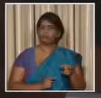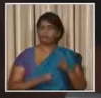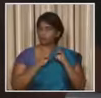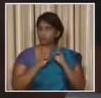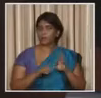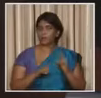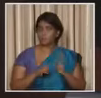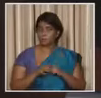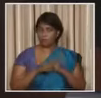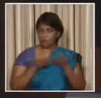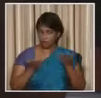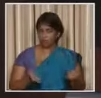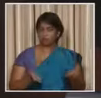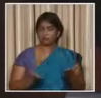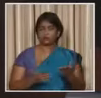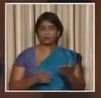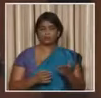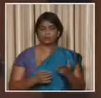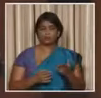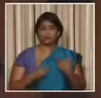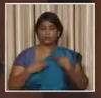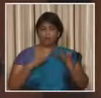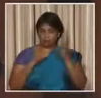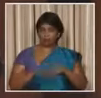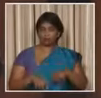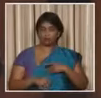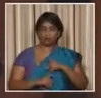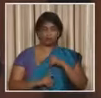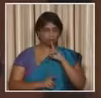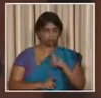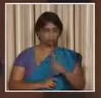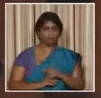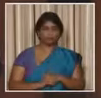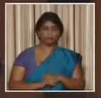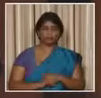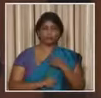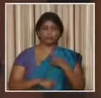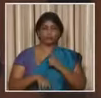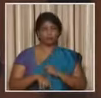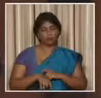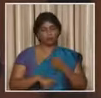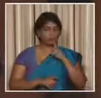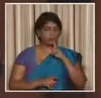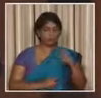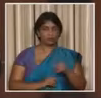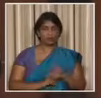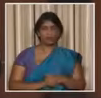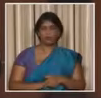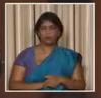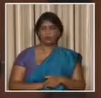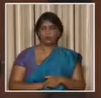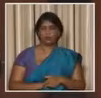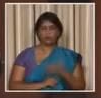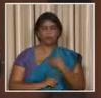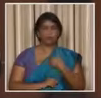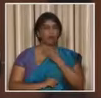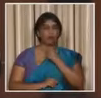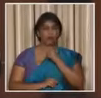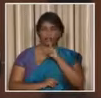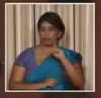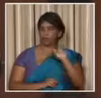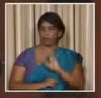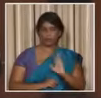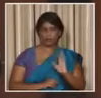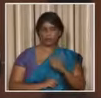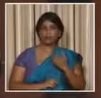கேட்க நீங்கள் அதை சொல்லுங்க. தேங்க்யூ. அமைச்சர் அவர்களே, இந்த நான் எந்த ஒரு பொய்யும் சொல்லவில்லை. மட்டக்களப்பு மாவட்டம் வந்து அதிகூடிய அளவு மீன்பிடி துறையை நம்பி வாழும்